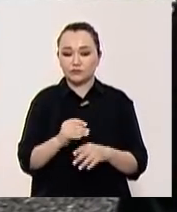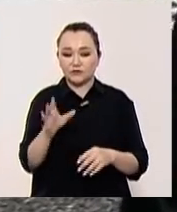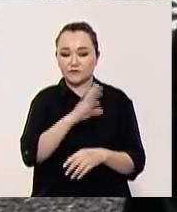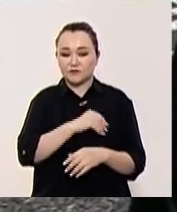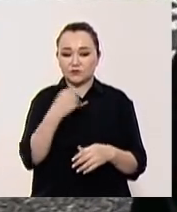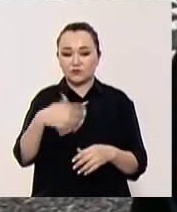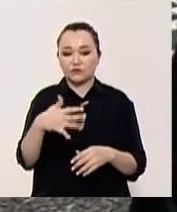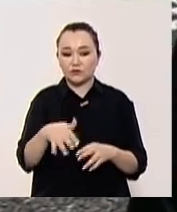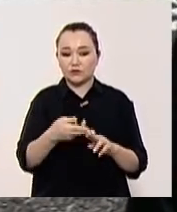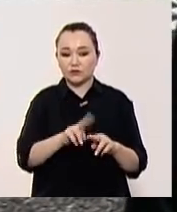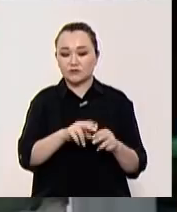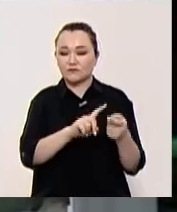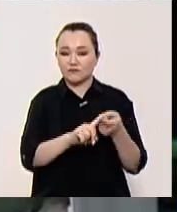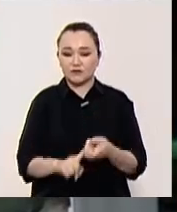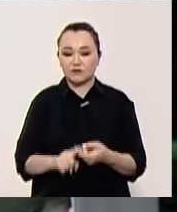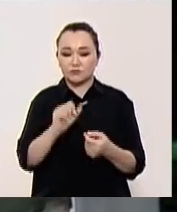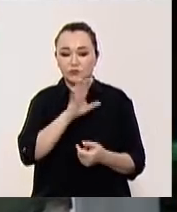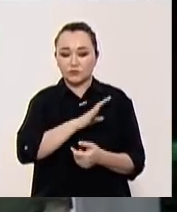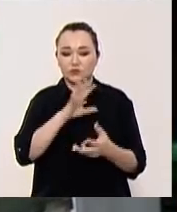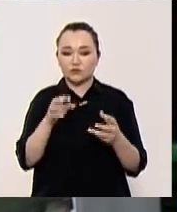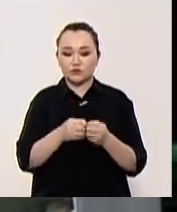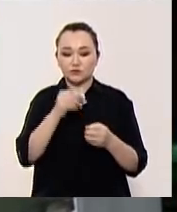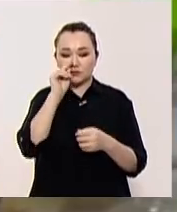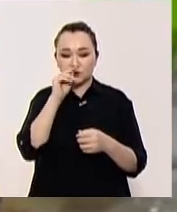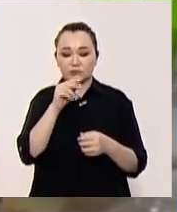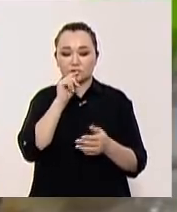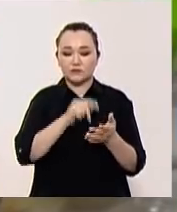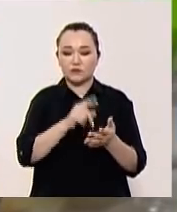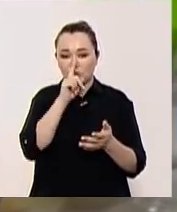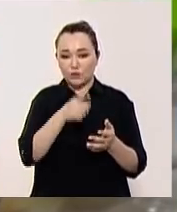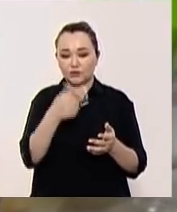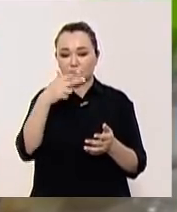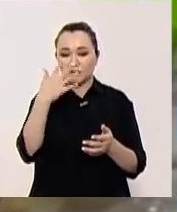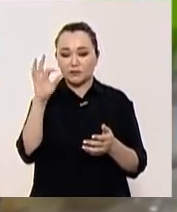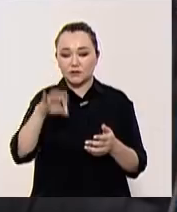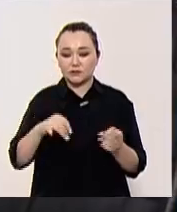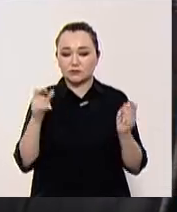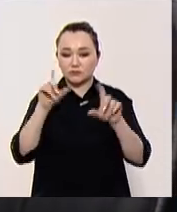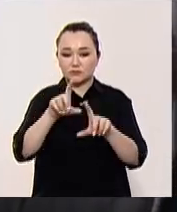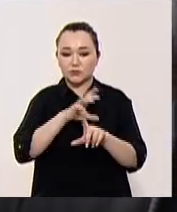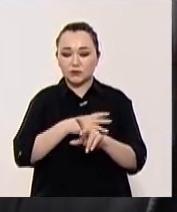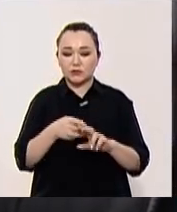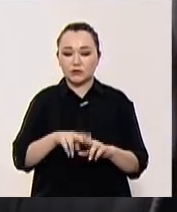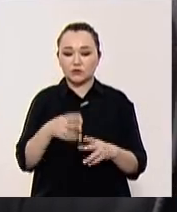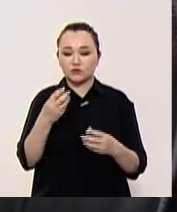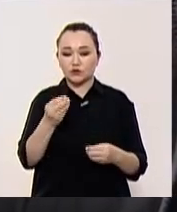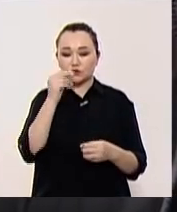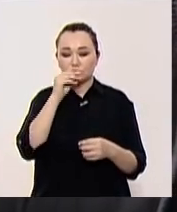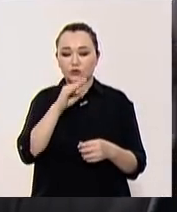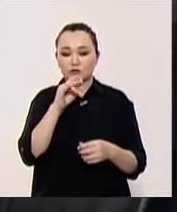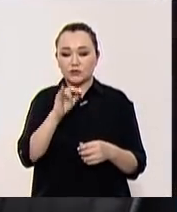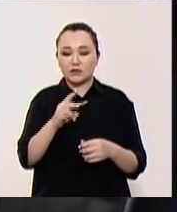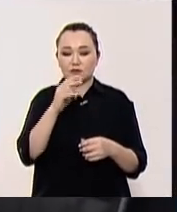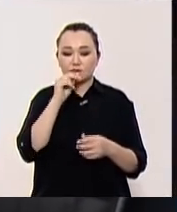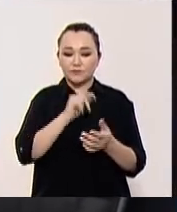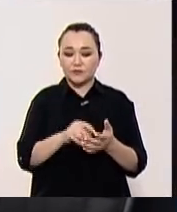отырмыз, соған байланысты шығар. Жалпы Шымкентте тауық еті бір жыл ішінде бірден 35%-ға қымбаттаған. Сондай-ақ Түркістан облысында құс еті